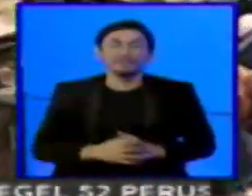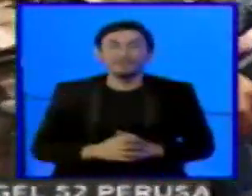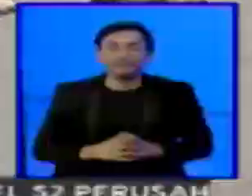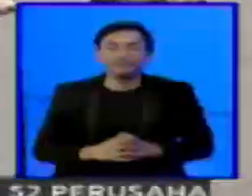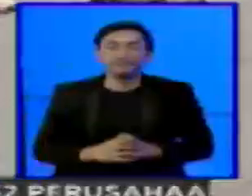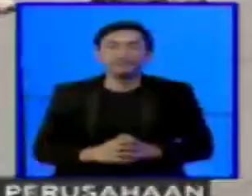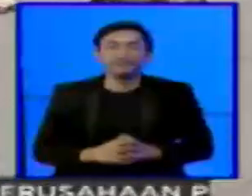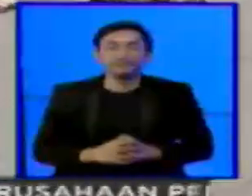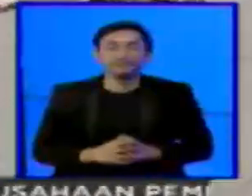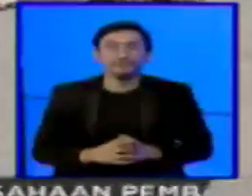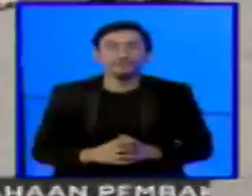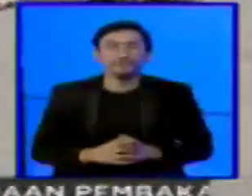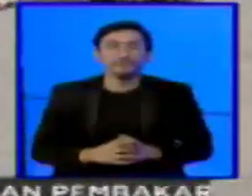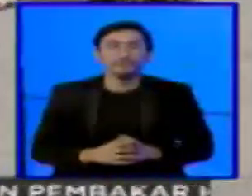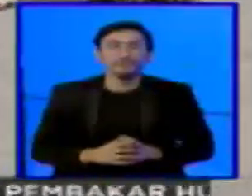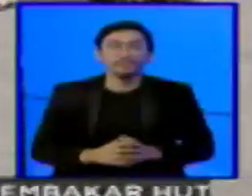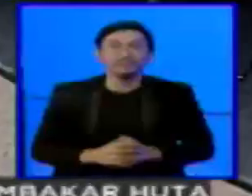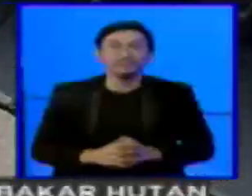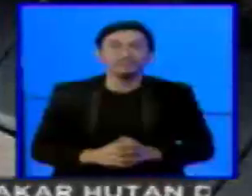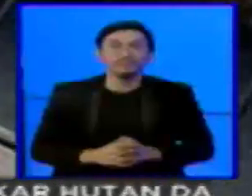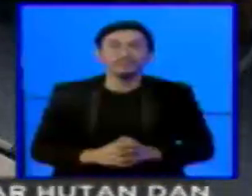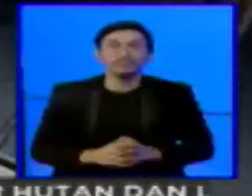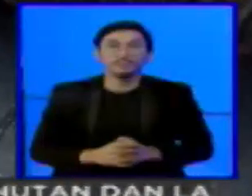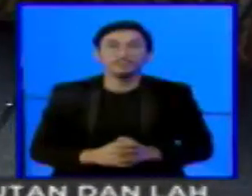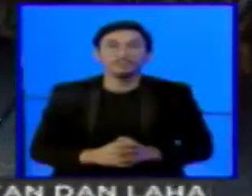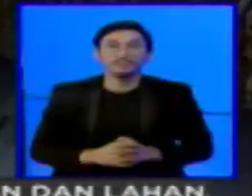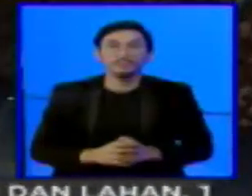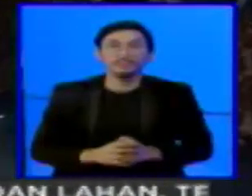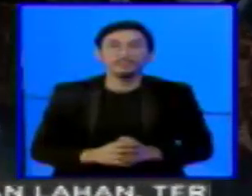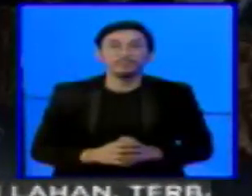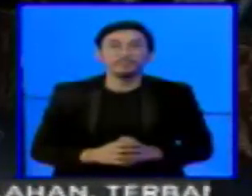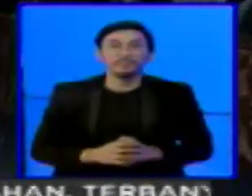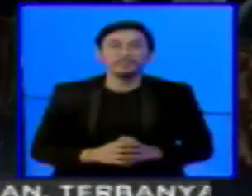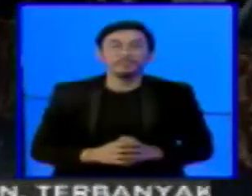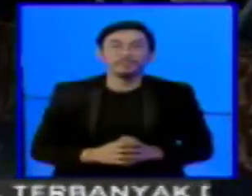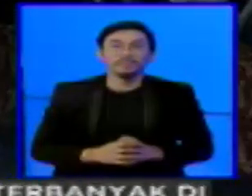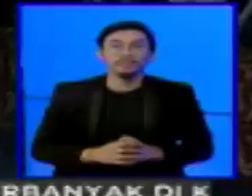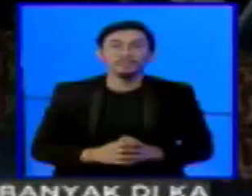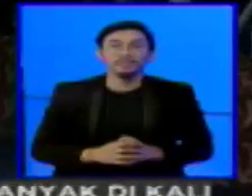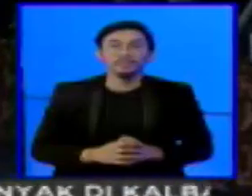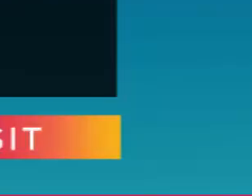Syafinas Nasyar, Randy Lukman, Raga Firdaus, iNews, melaporkan.